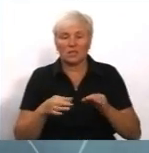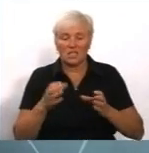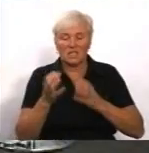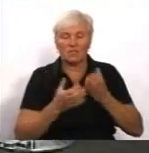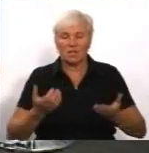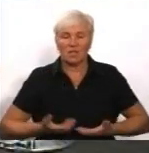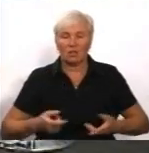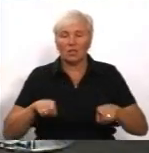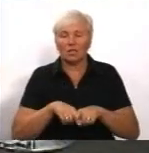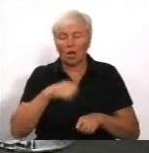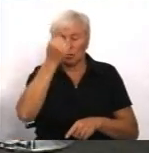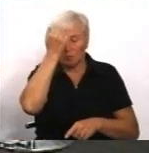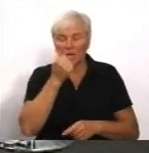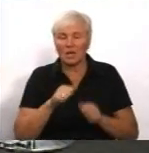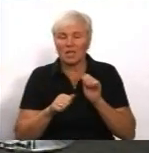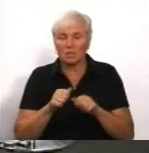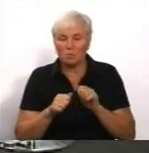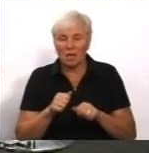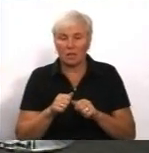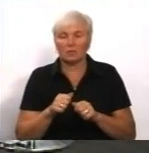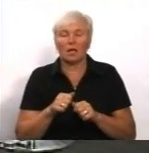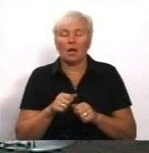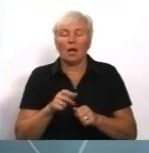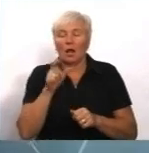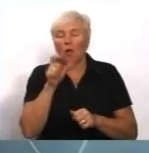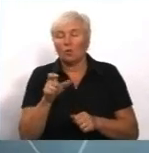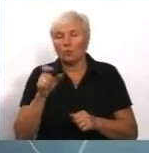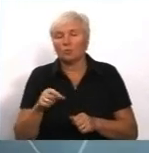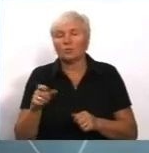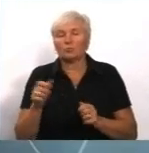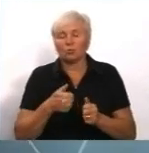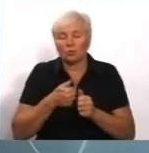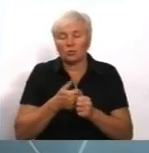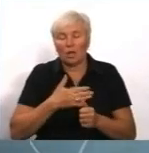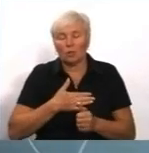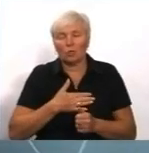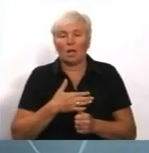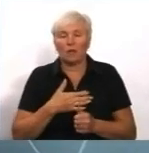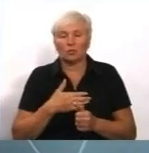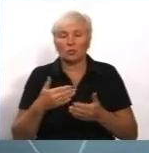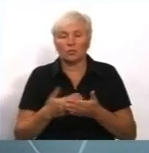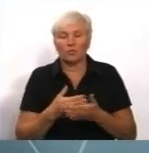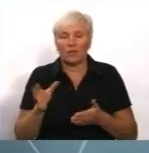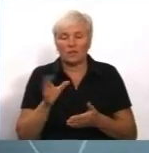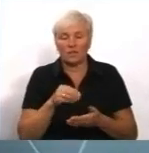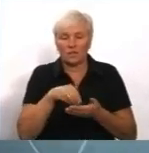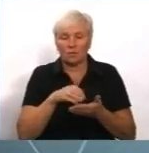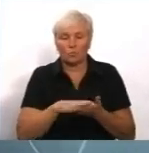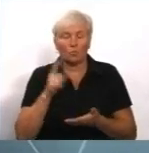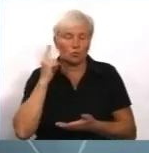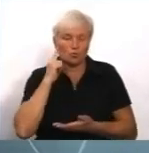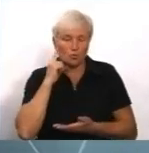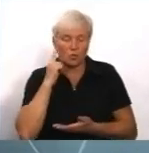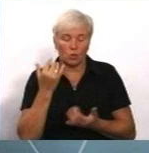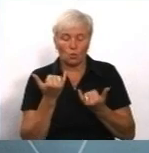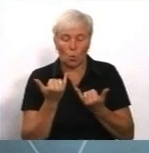подяка експертам, колегам-журналістам, телеглядачам, що долучились до нашого діалогу. Дякую. Усі задекларовані почуті, власне, сьогодні